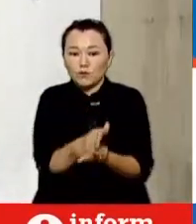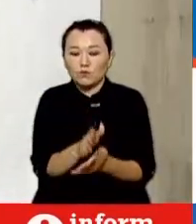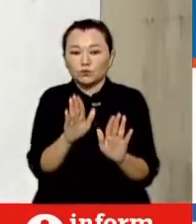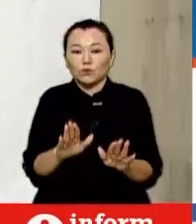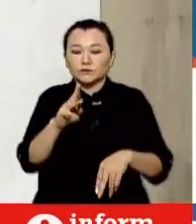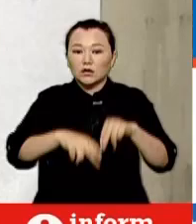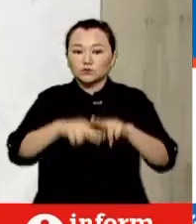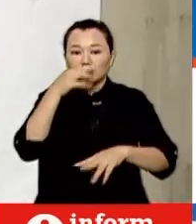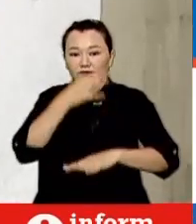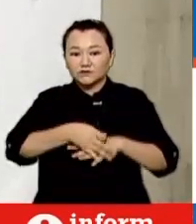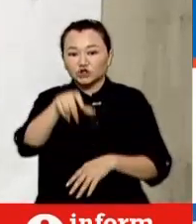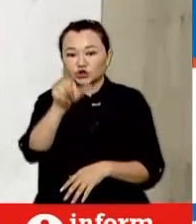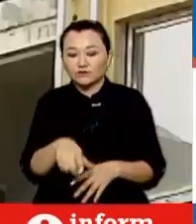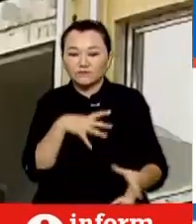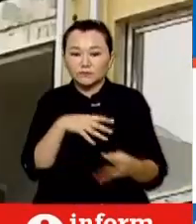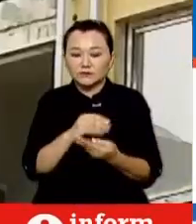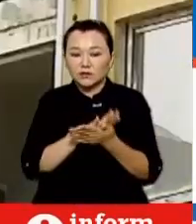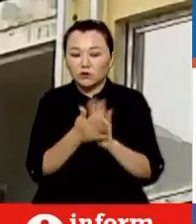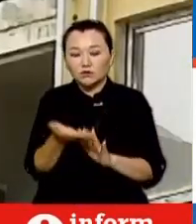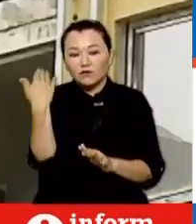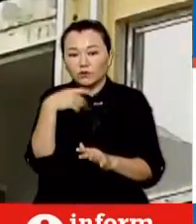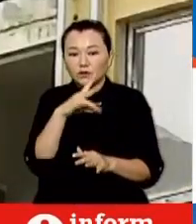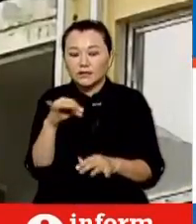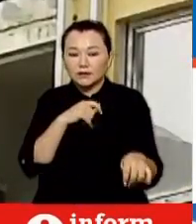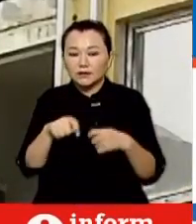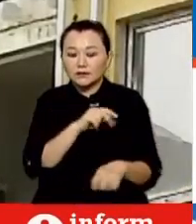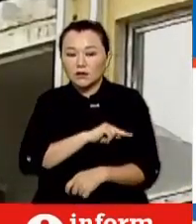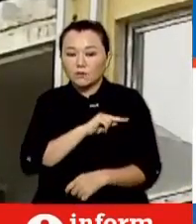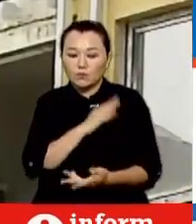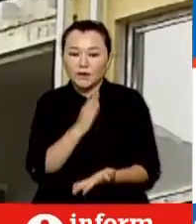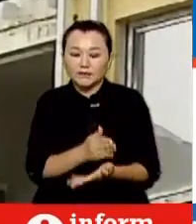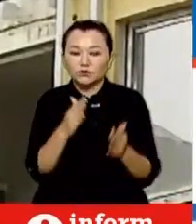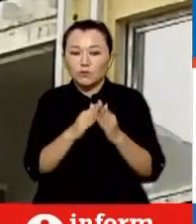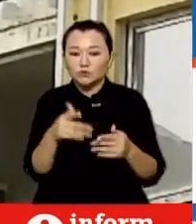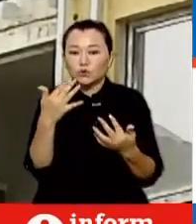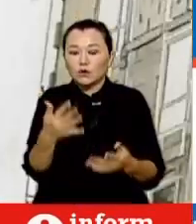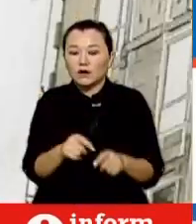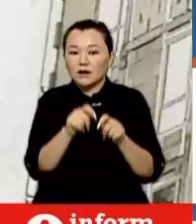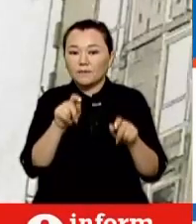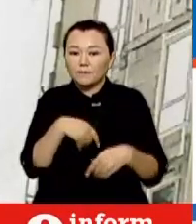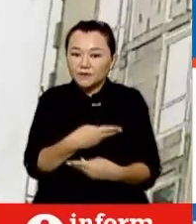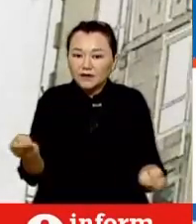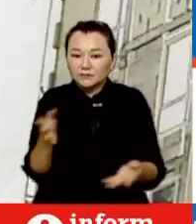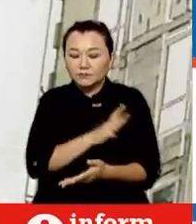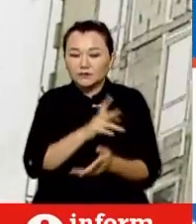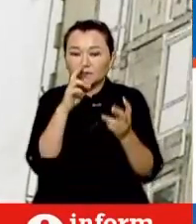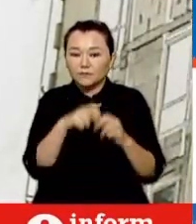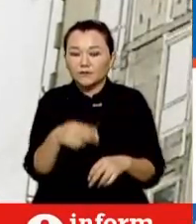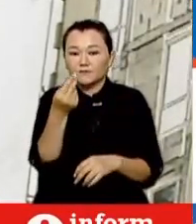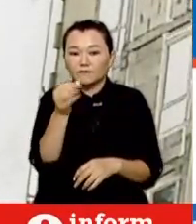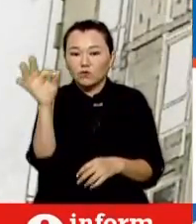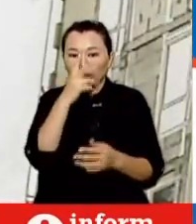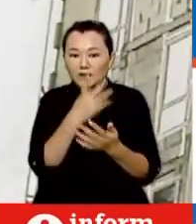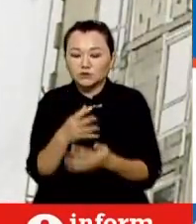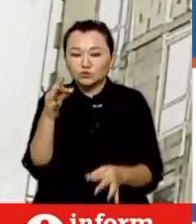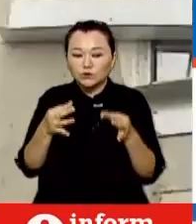застройщиком. Также следует узнать, давно ли компания работает на рынке, сколько домов они уже сдали в эксплуатацию, проверить их финансовые показатели и